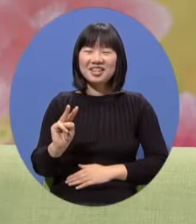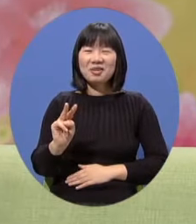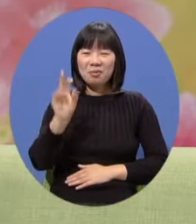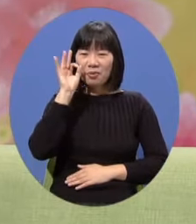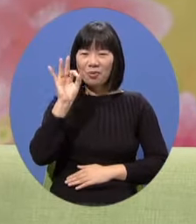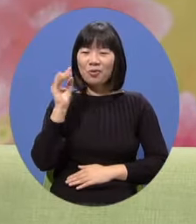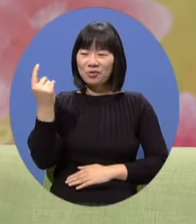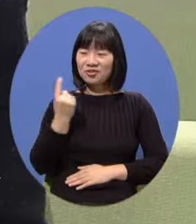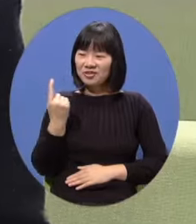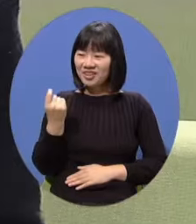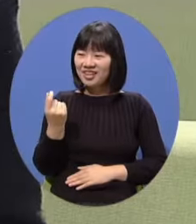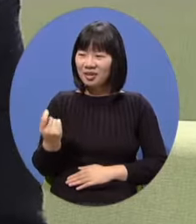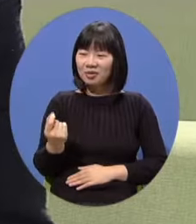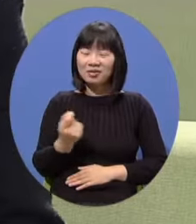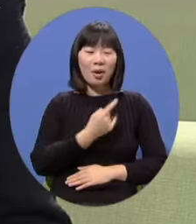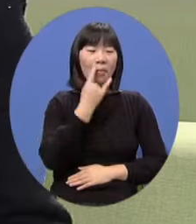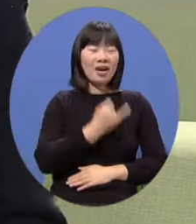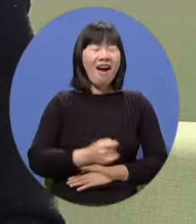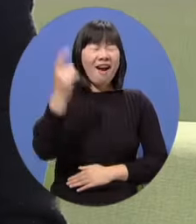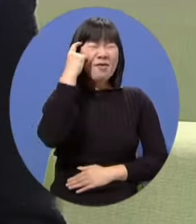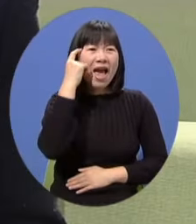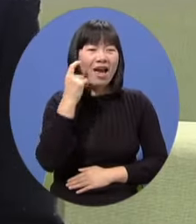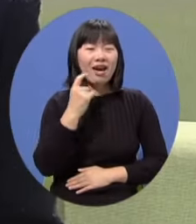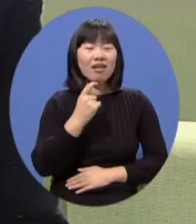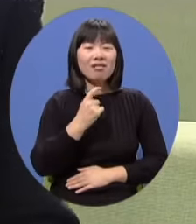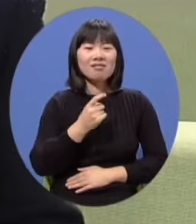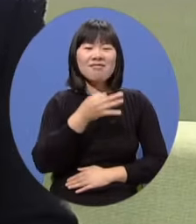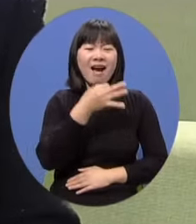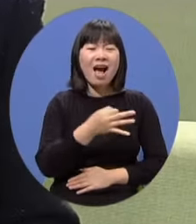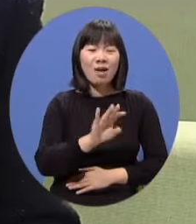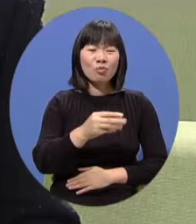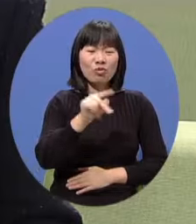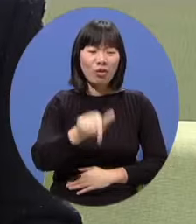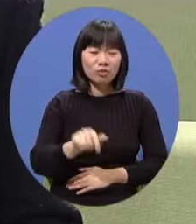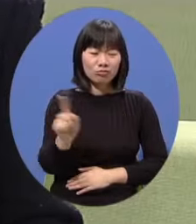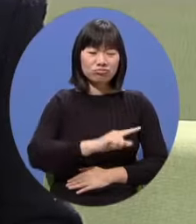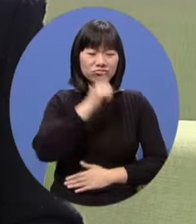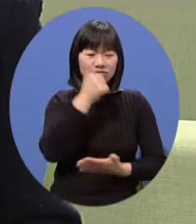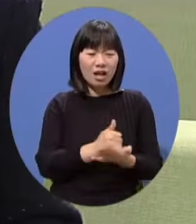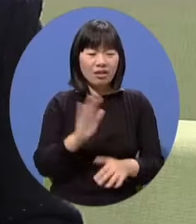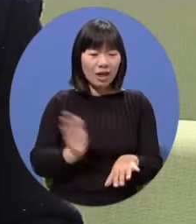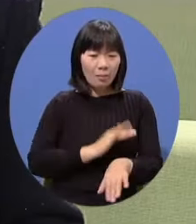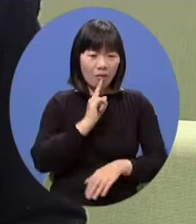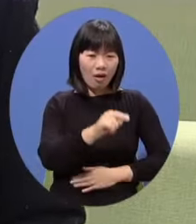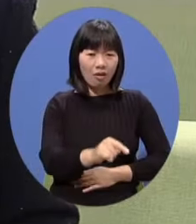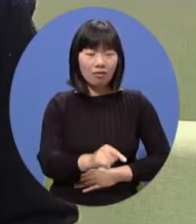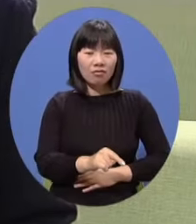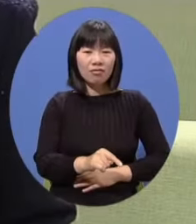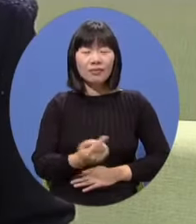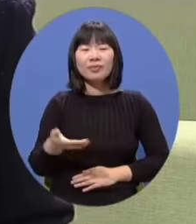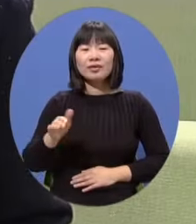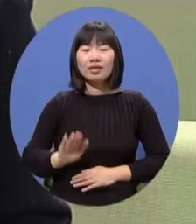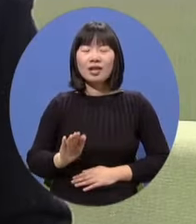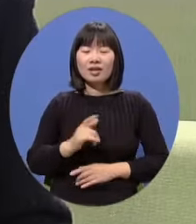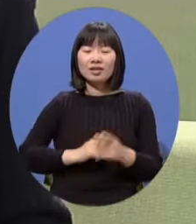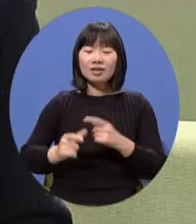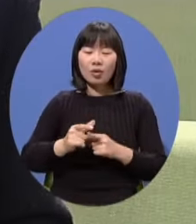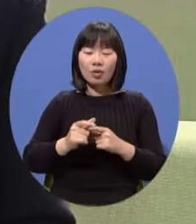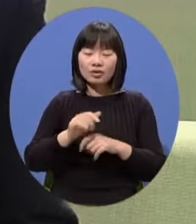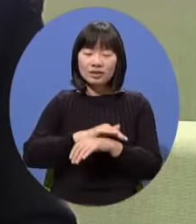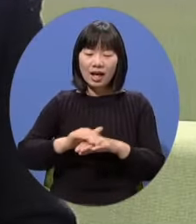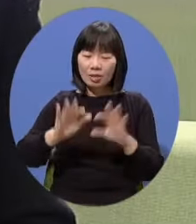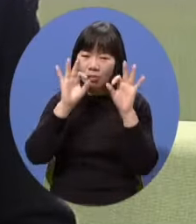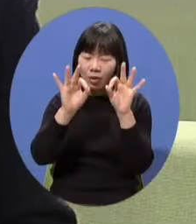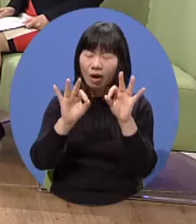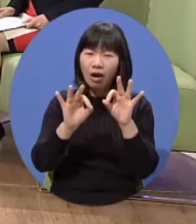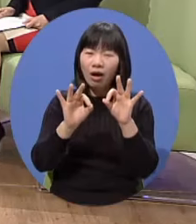다루는데 그럼 엄마는 또 왜? 뭐 이거 네. 하고 뭐 블럭이 뭐 무슨 나빠? 죄야? 무슨 죄야 블럭이? 근데 좀만 보면은